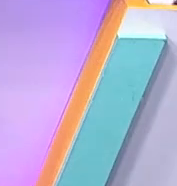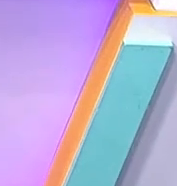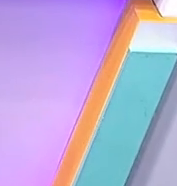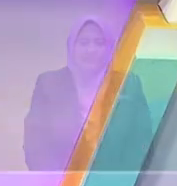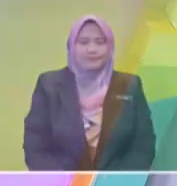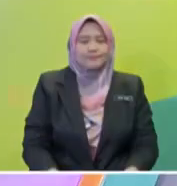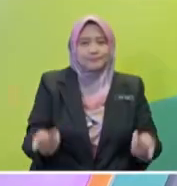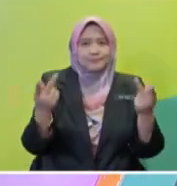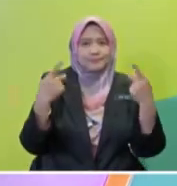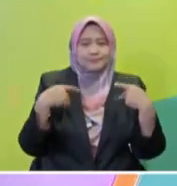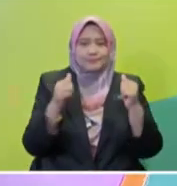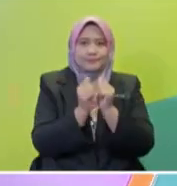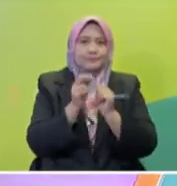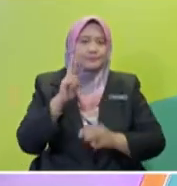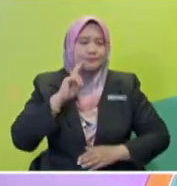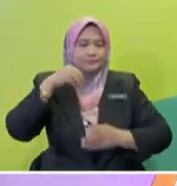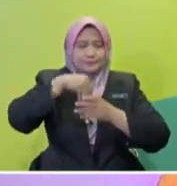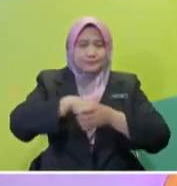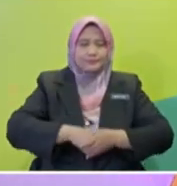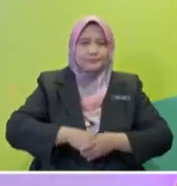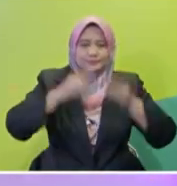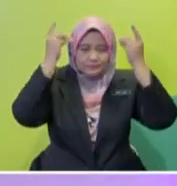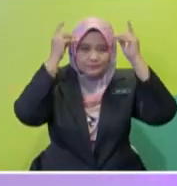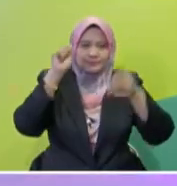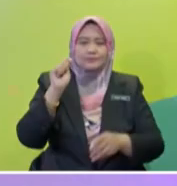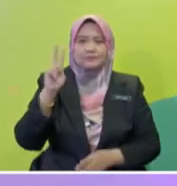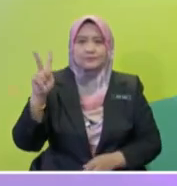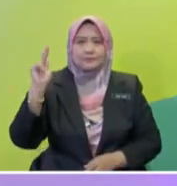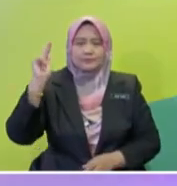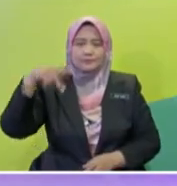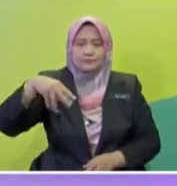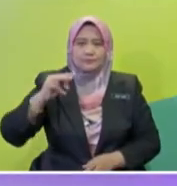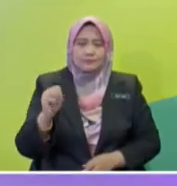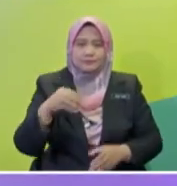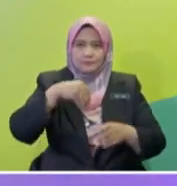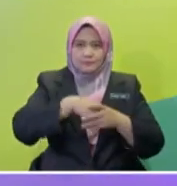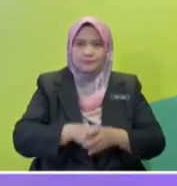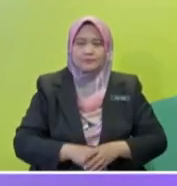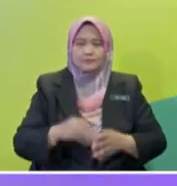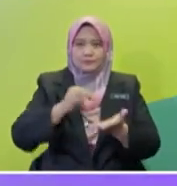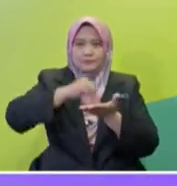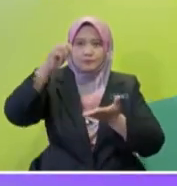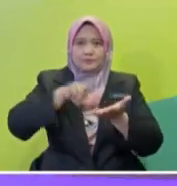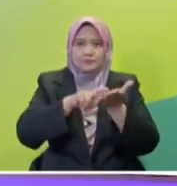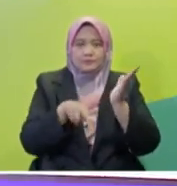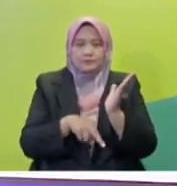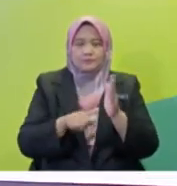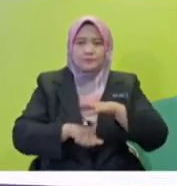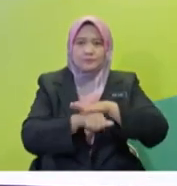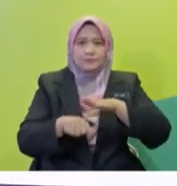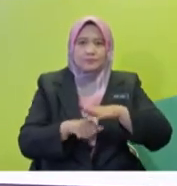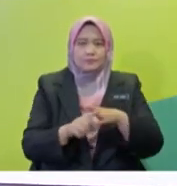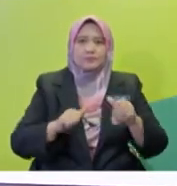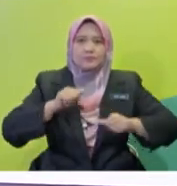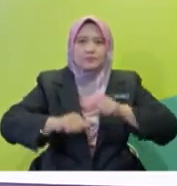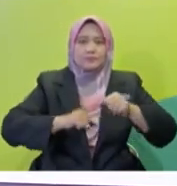kembali bisa meriah dalam Didik Tiwi GPM hari ini kita dalam surat menengah rendah bagi mata pelajaran asas sains komputer dan Cikgu